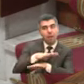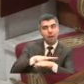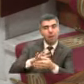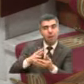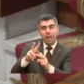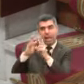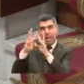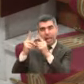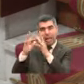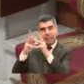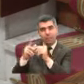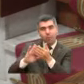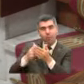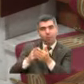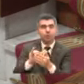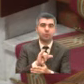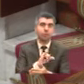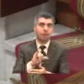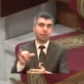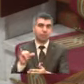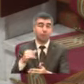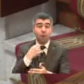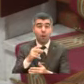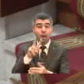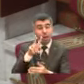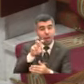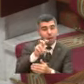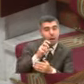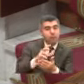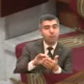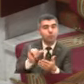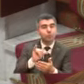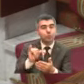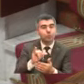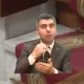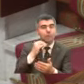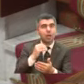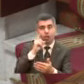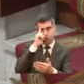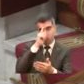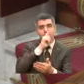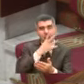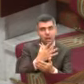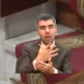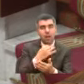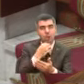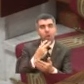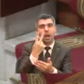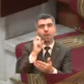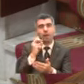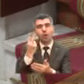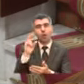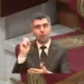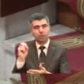الفضاء المناسب لمناقشة هذه القضية ديال الموارد الماء والاستعمالات ديالها، وإن شاء الله إن شاء الله نحاولوا إن شاء الله في 2020